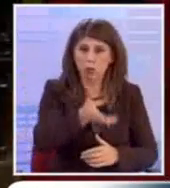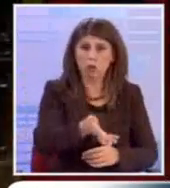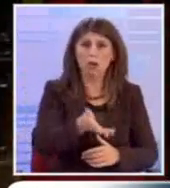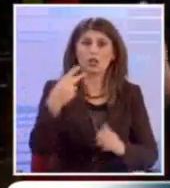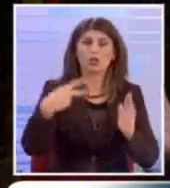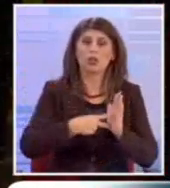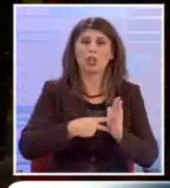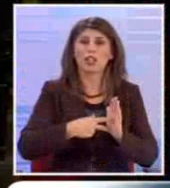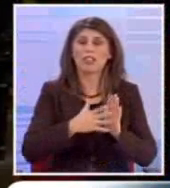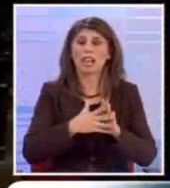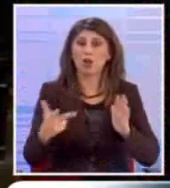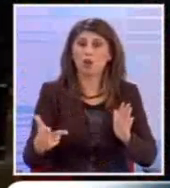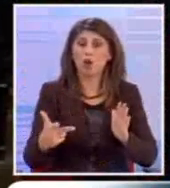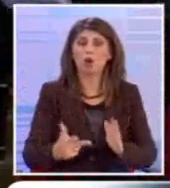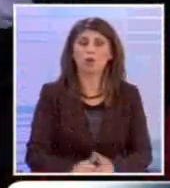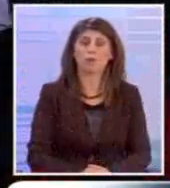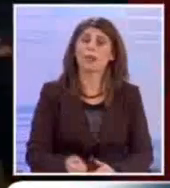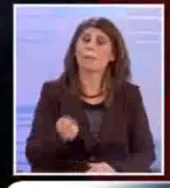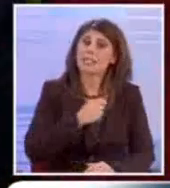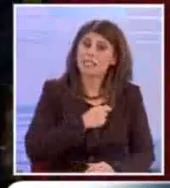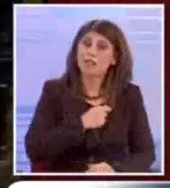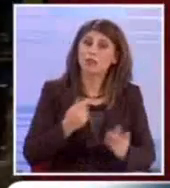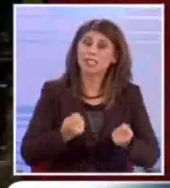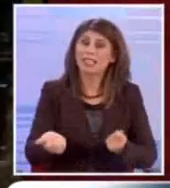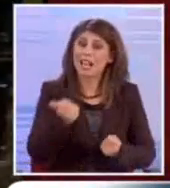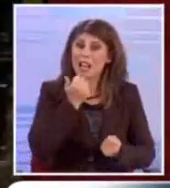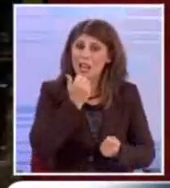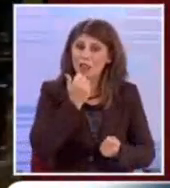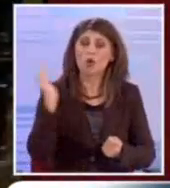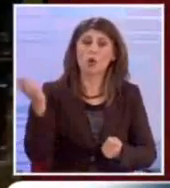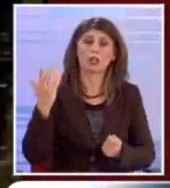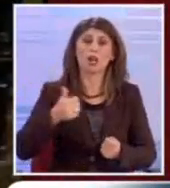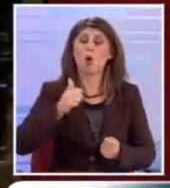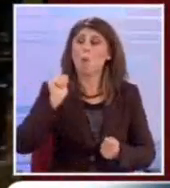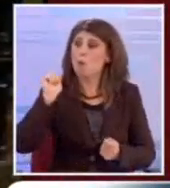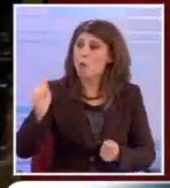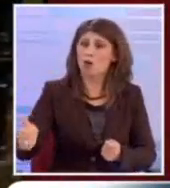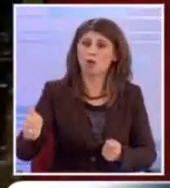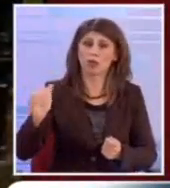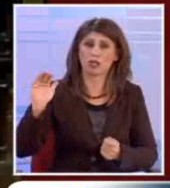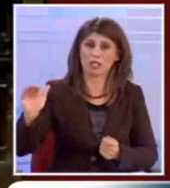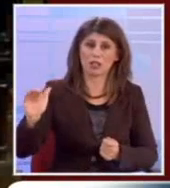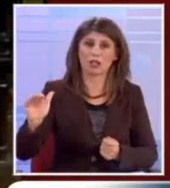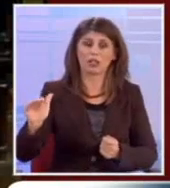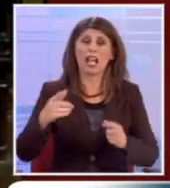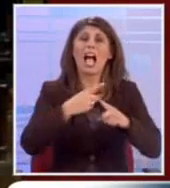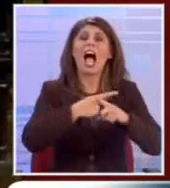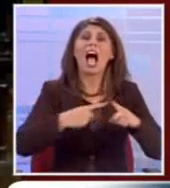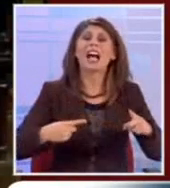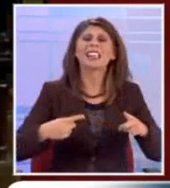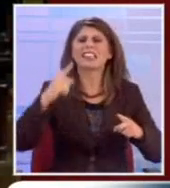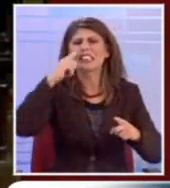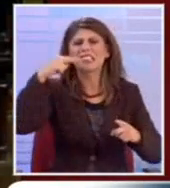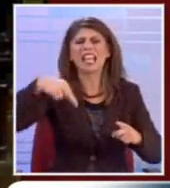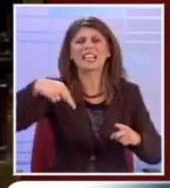το 2018? Πιστεύετε ότι κάνατε λάθος όταν μόνο σας ρώτησε η Handelsblatt αν